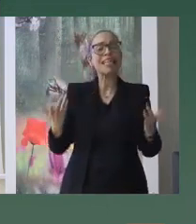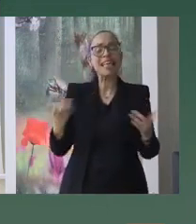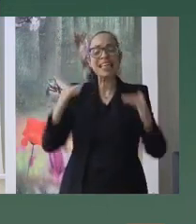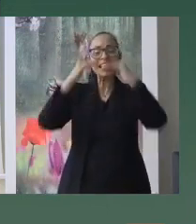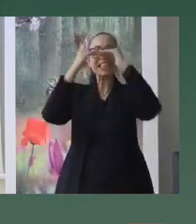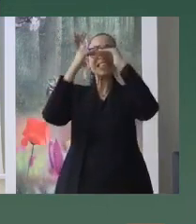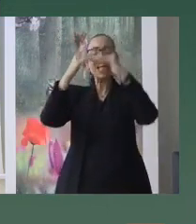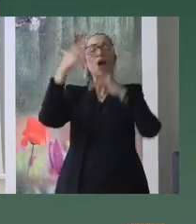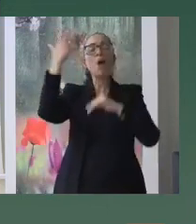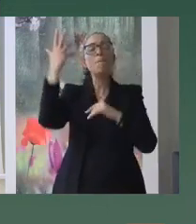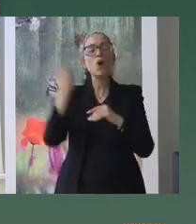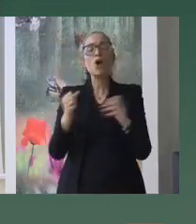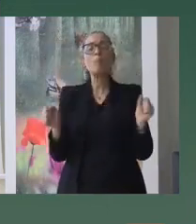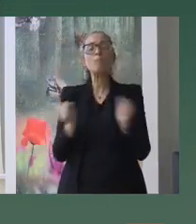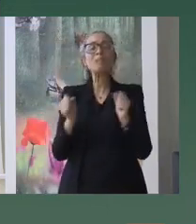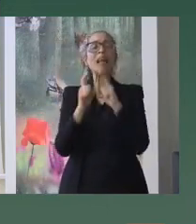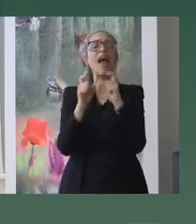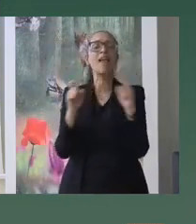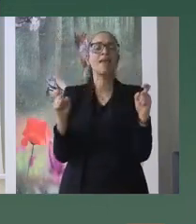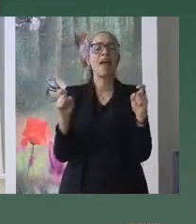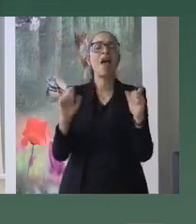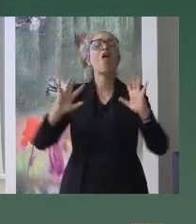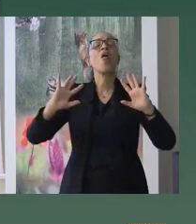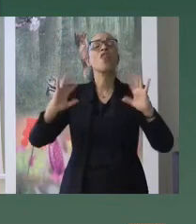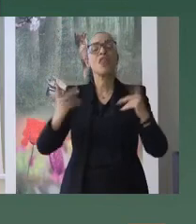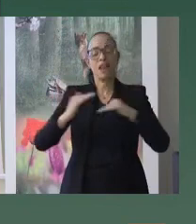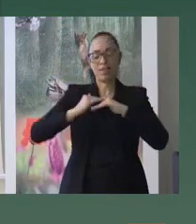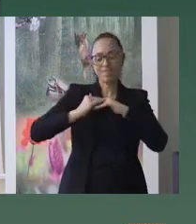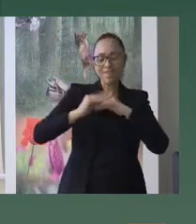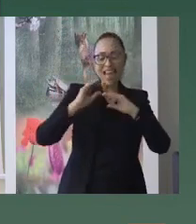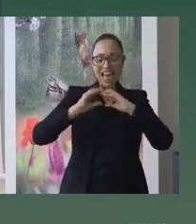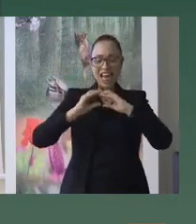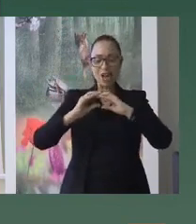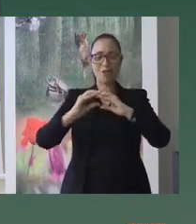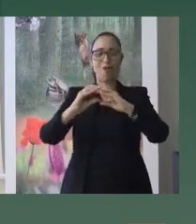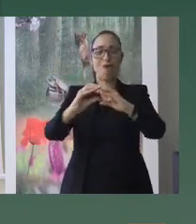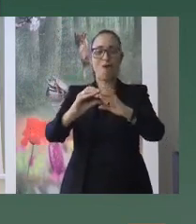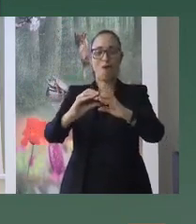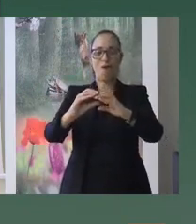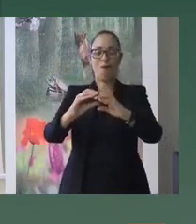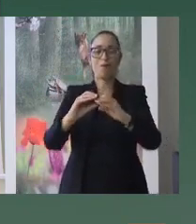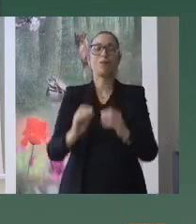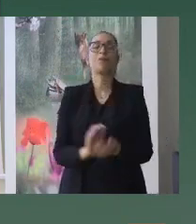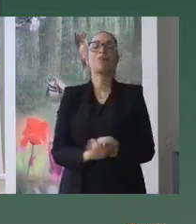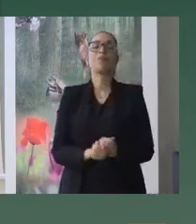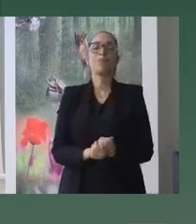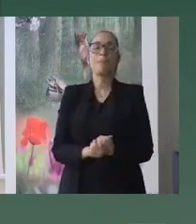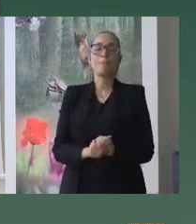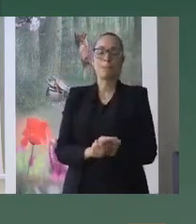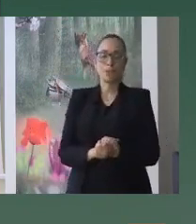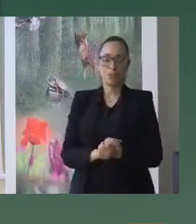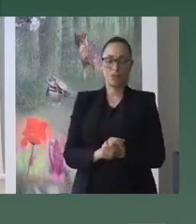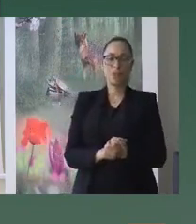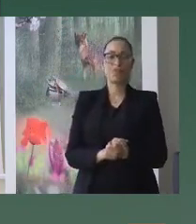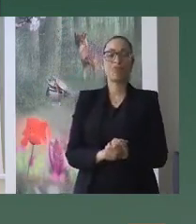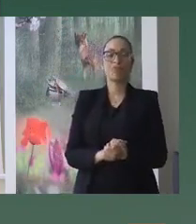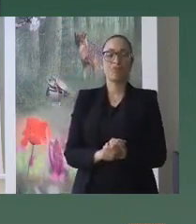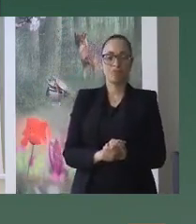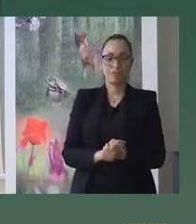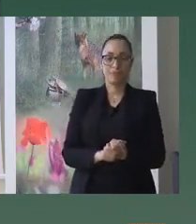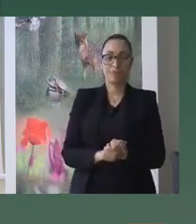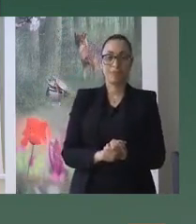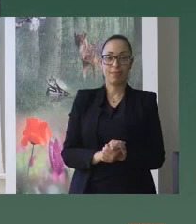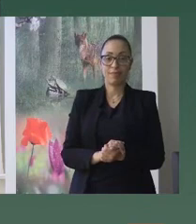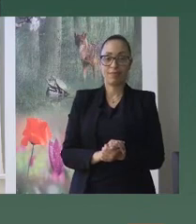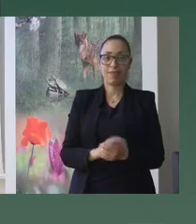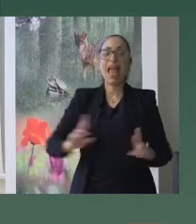τις στέγες που έχουν τα ψυχρά υλικά. Δηλαδή να τα επιστρώσεις με ένα υλικό που έχει μεγαλύτερη ανακλαστικότητα. Συγγνώμη, δεν ξέρω τώρα ακριβώς τους όρους, γιατί είναι